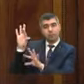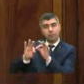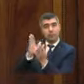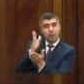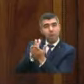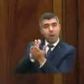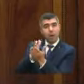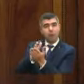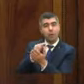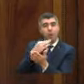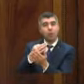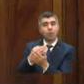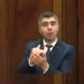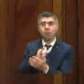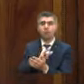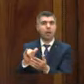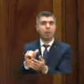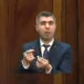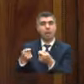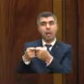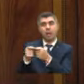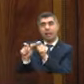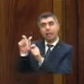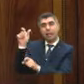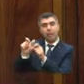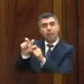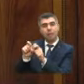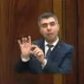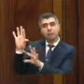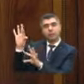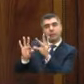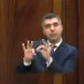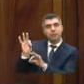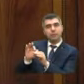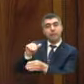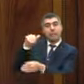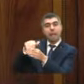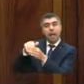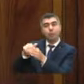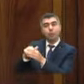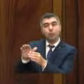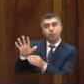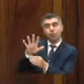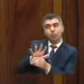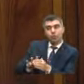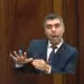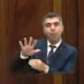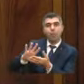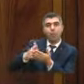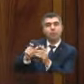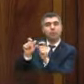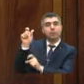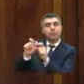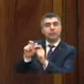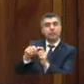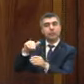أنكم استكنتم إلى اختيارات تهم الأشخاص ولا تهم القوى السياسية التي انتخبها الشعب، وتناقضتم برنامجكم الانتخابي الداعي